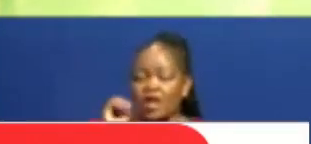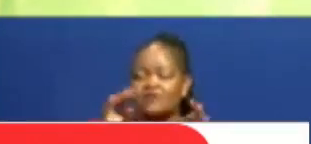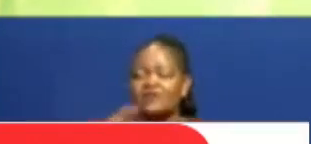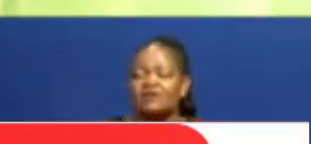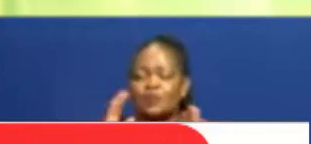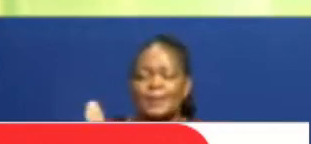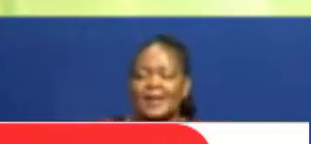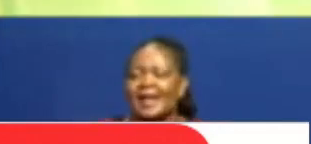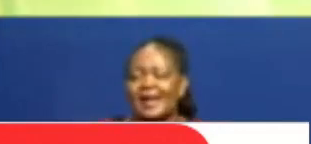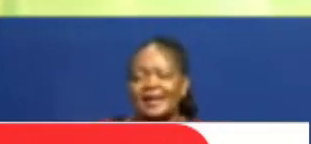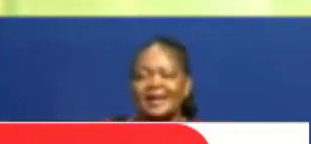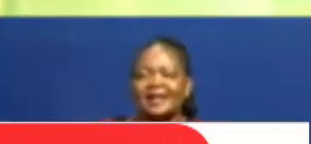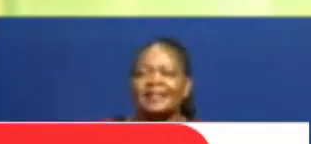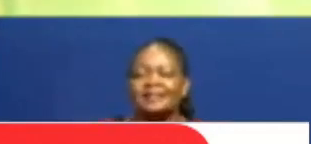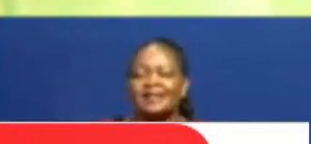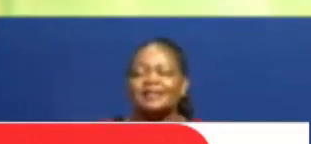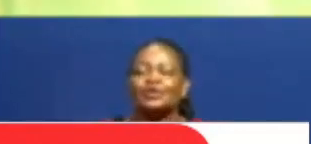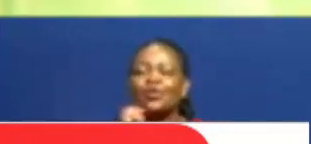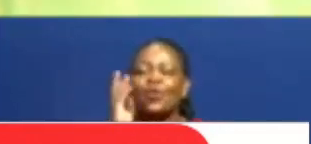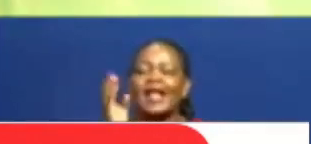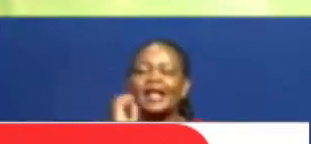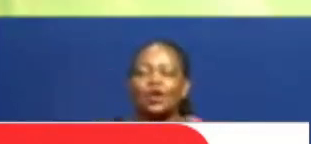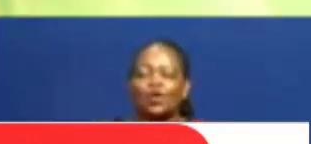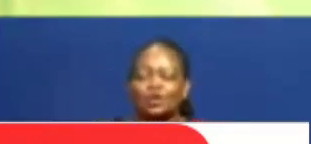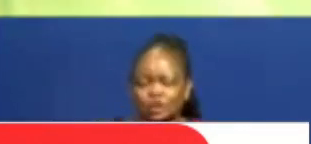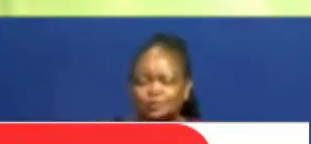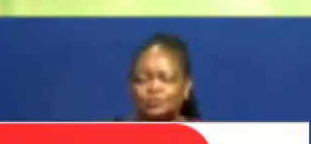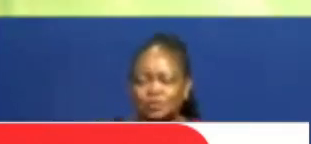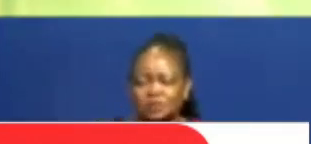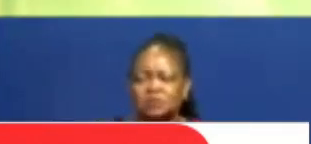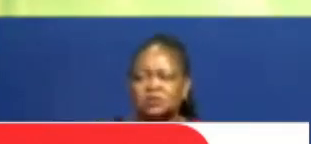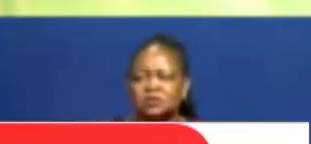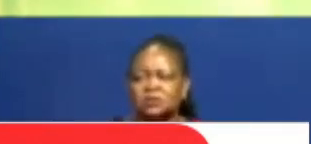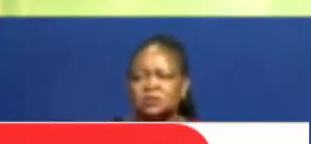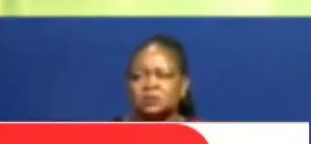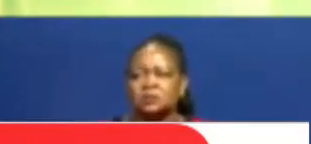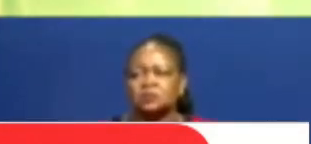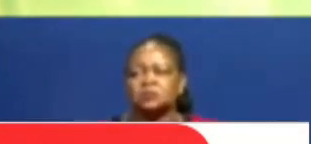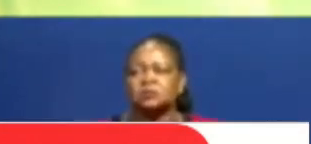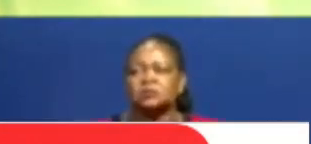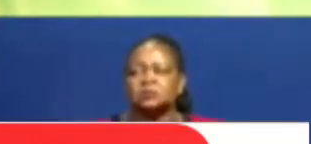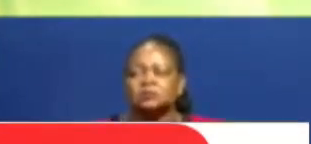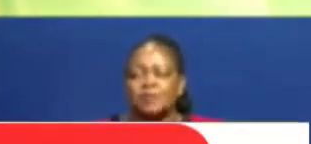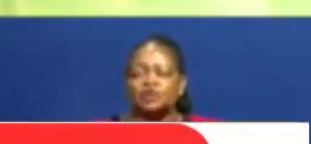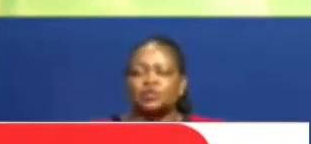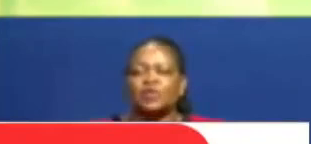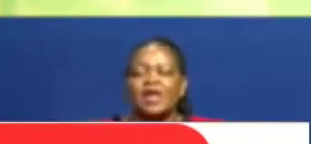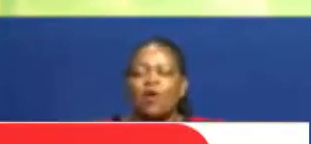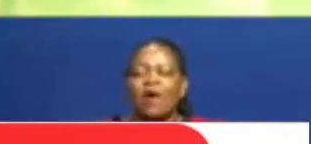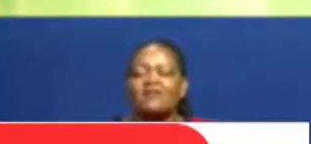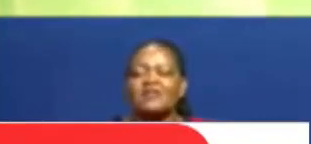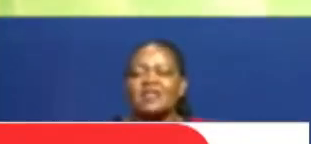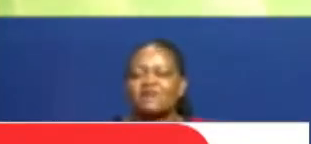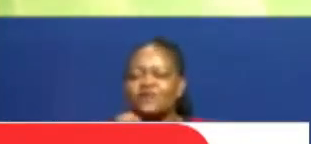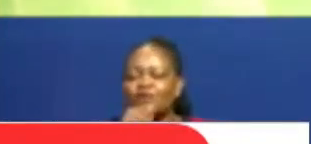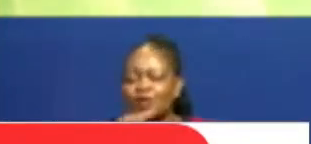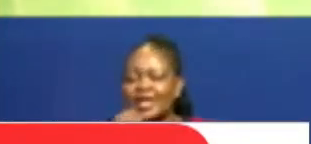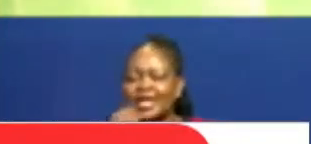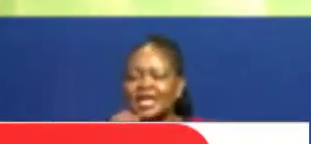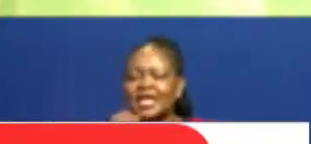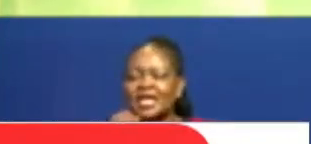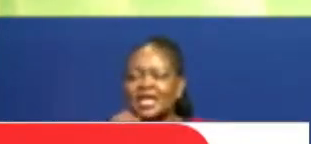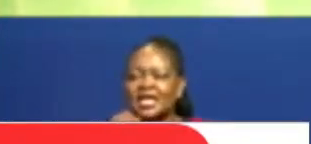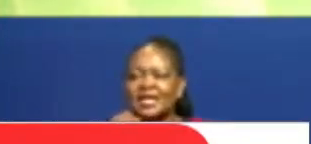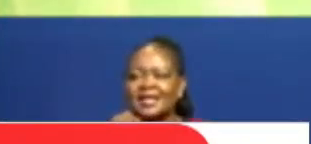mpango itakayochangia katika kuhakikisha kwamba tuko na chakula ya kutosha,